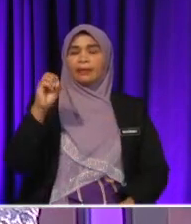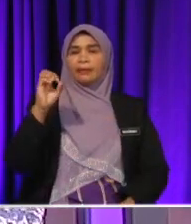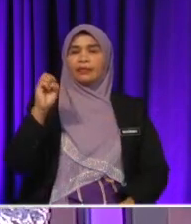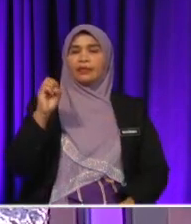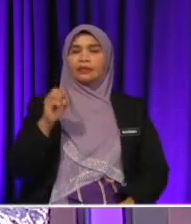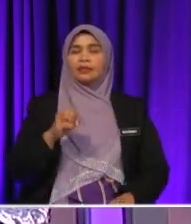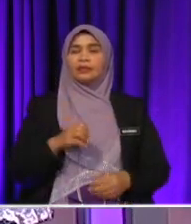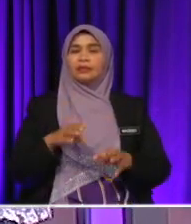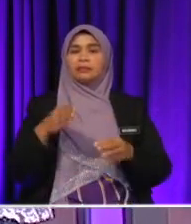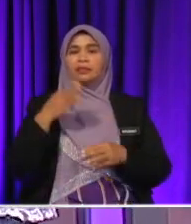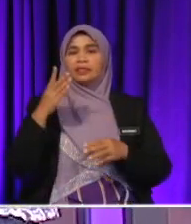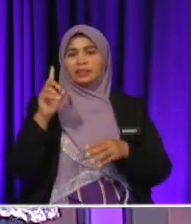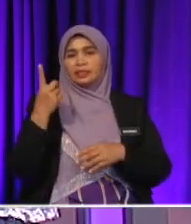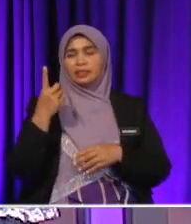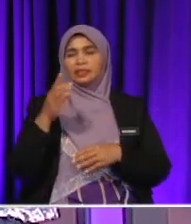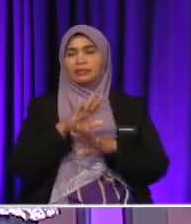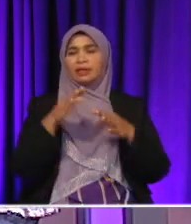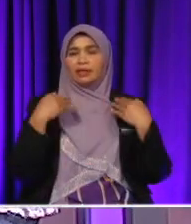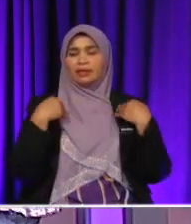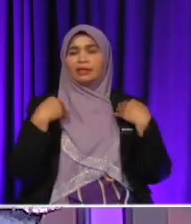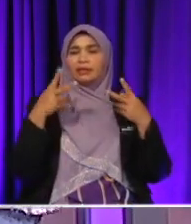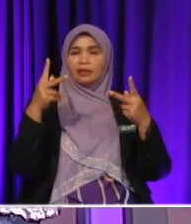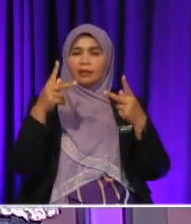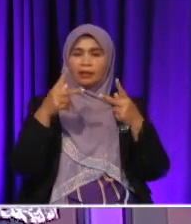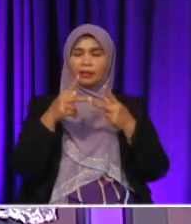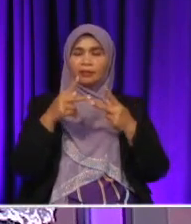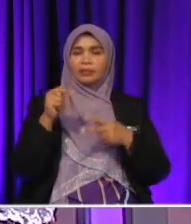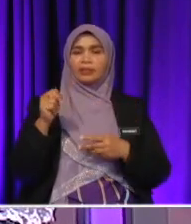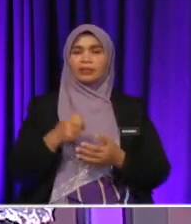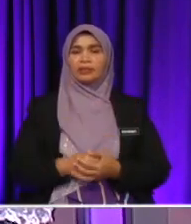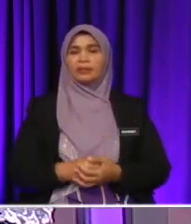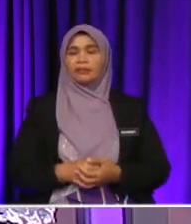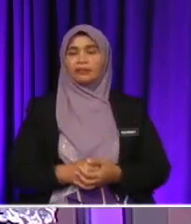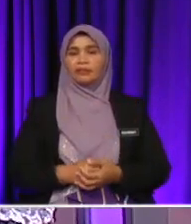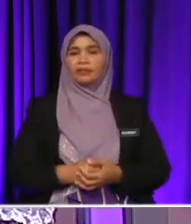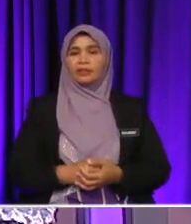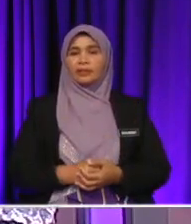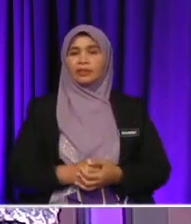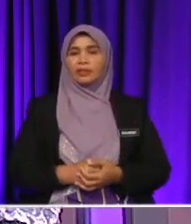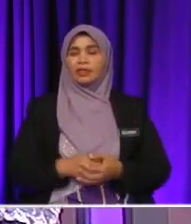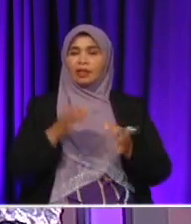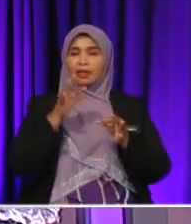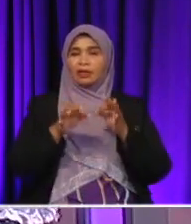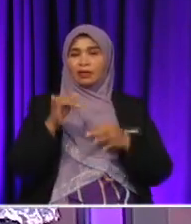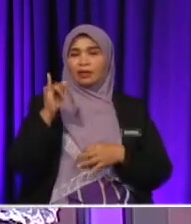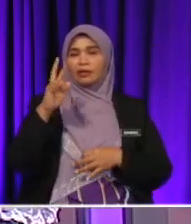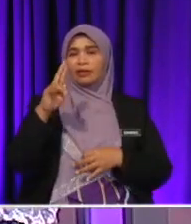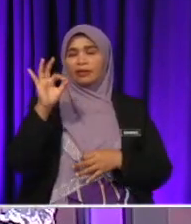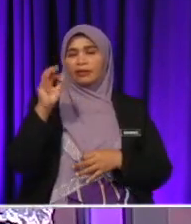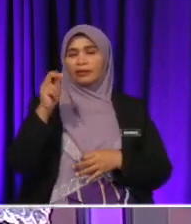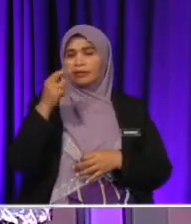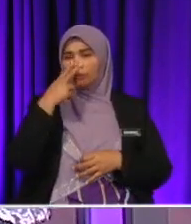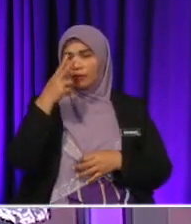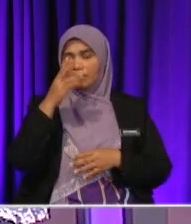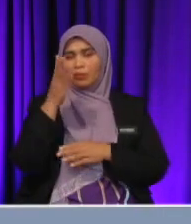Jadi tidak ada penyesuaian yang ketari untuk pokok mesofik kalau event tengok macam pokok bunga